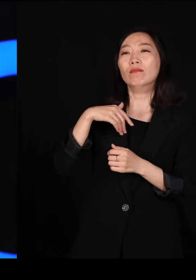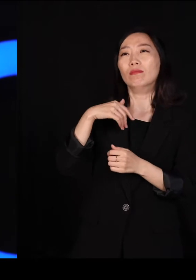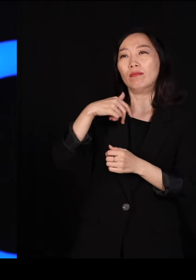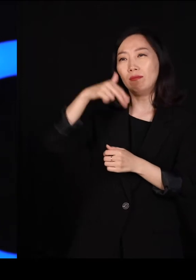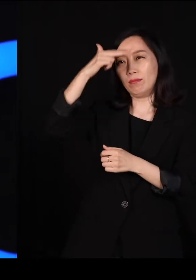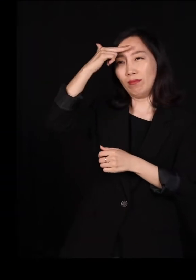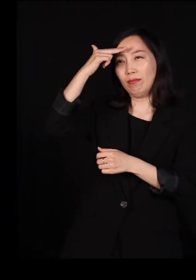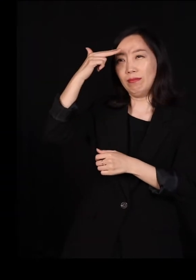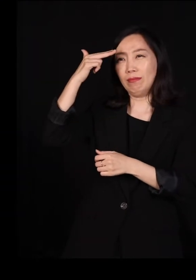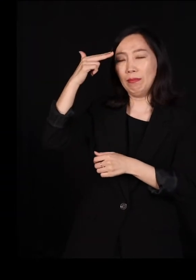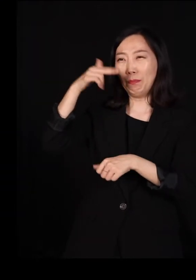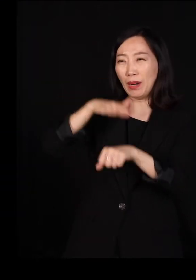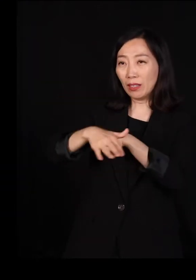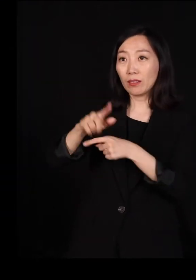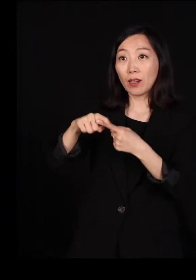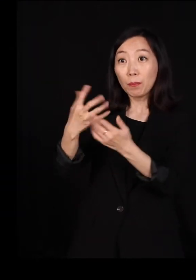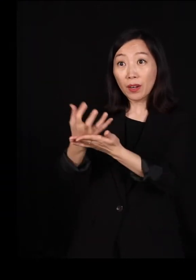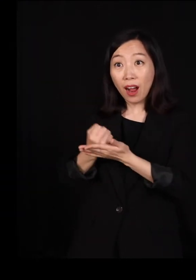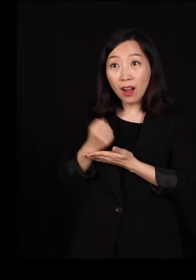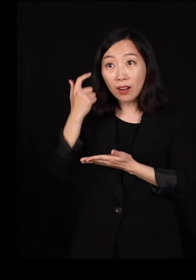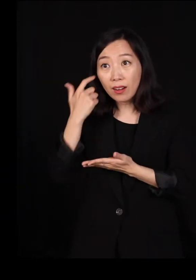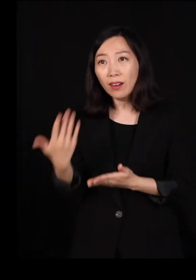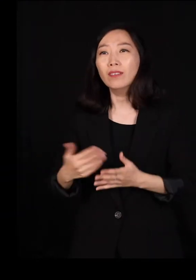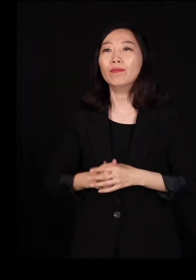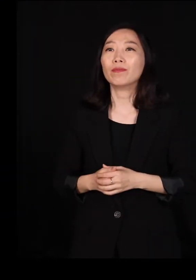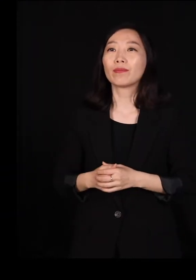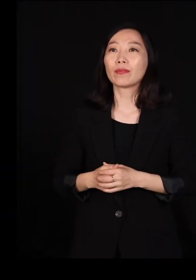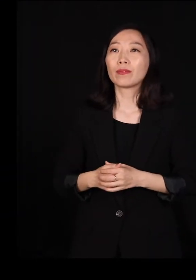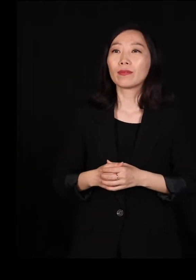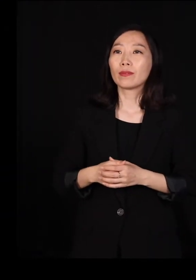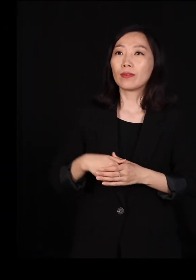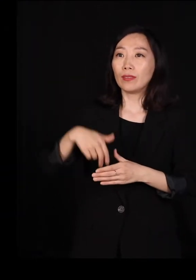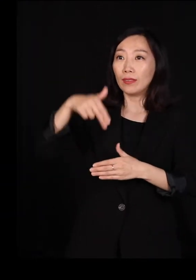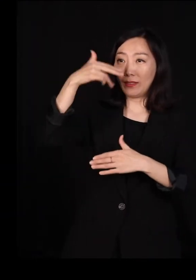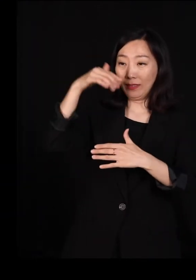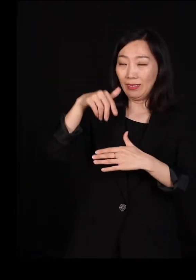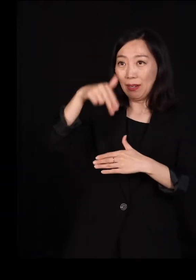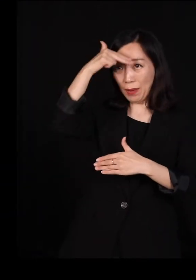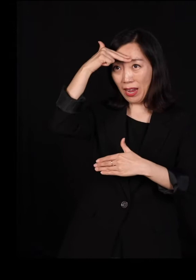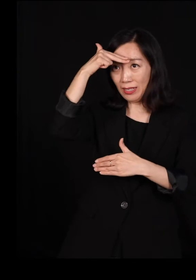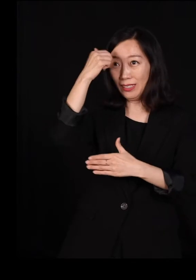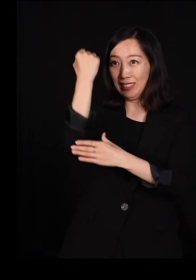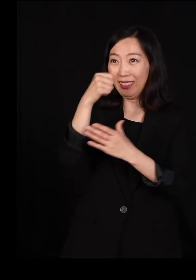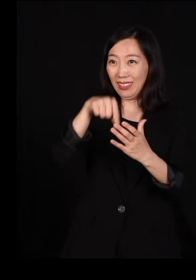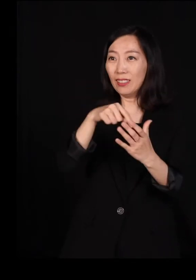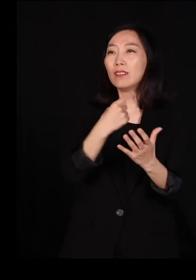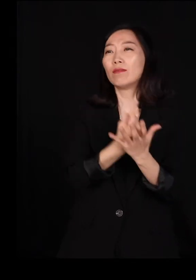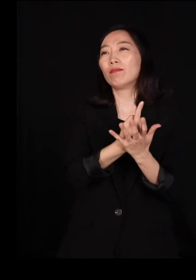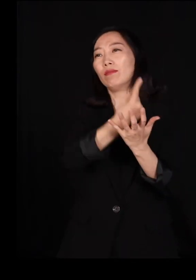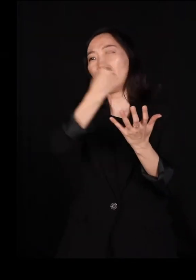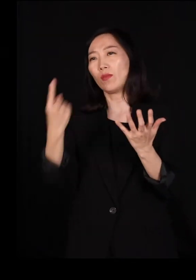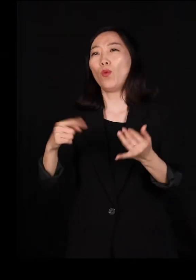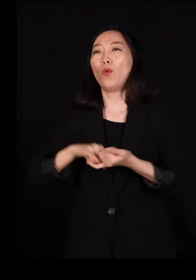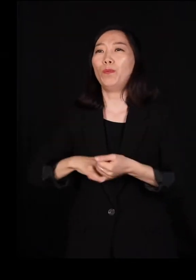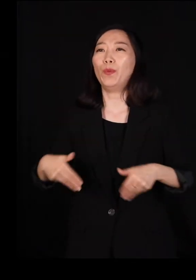돼요. 박스를 좀 튀어나오셔야 돼요. 어떻게 그거를 시작할 수 있을까요?